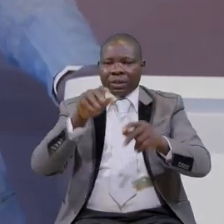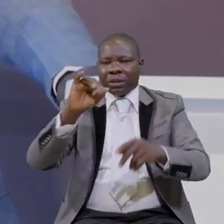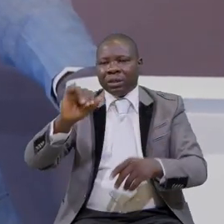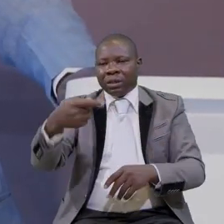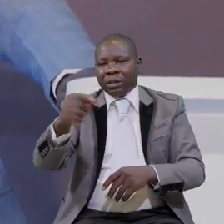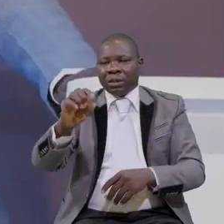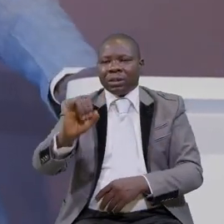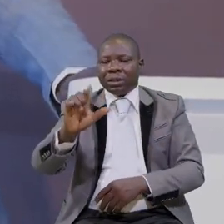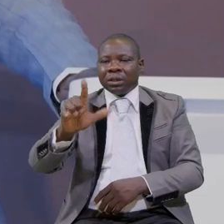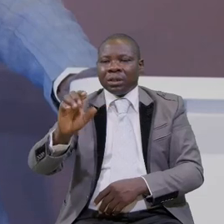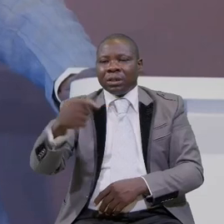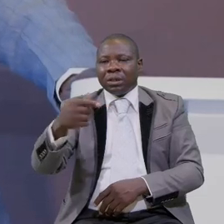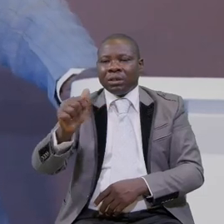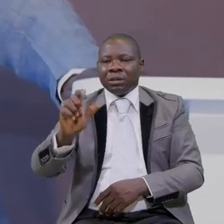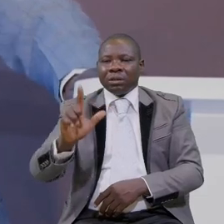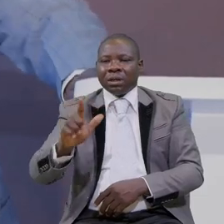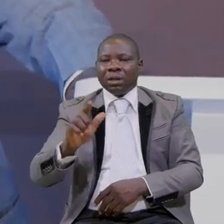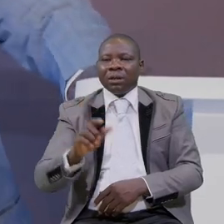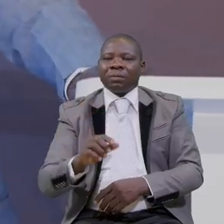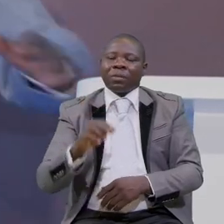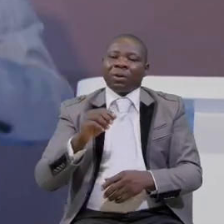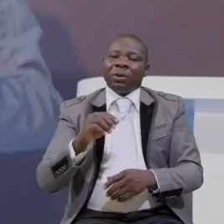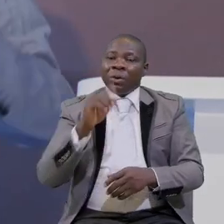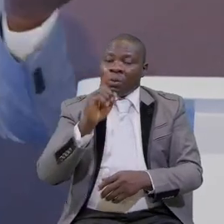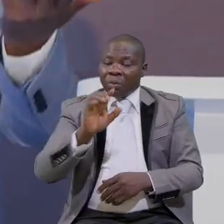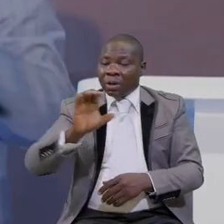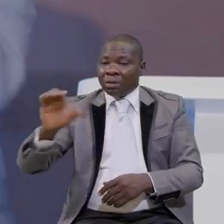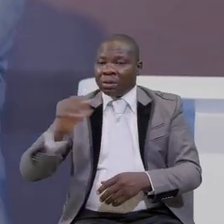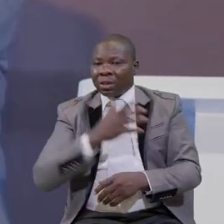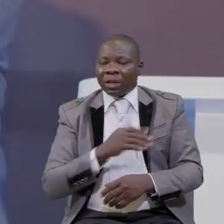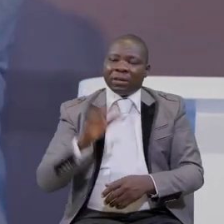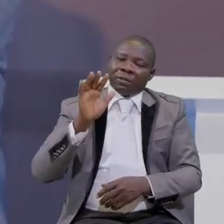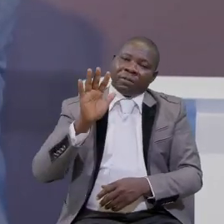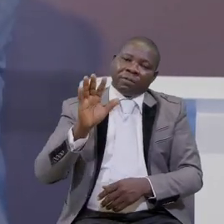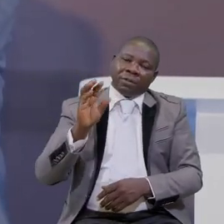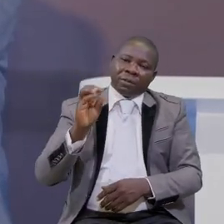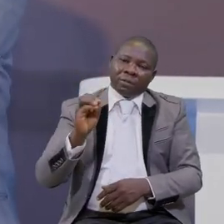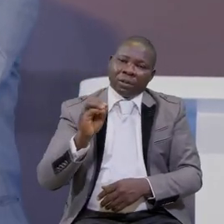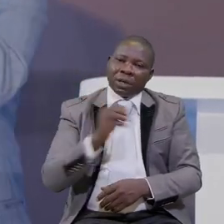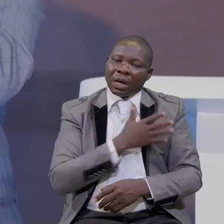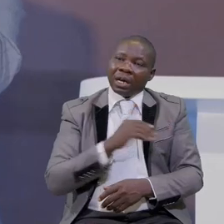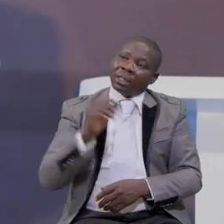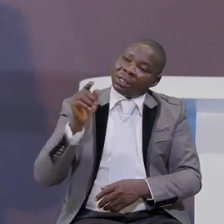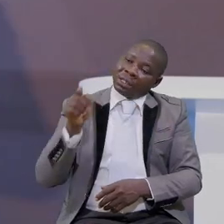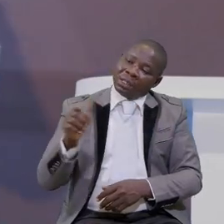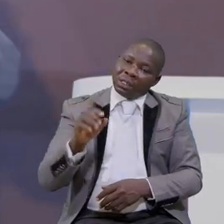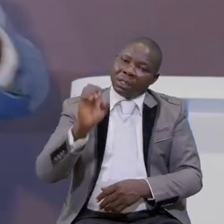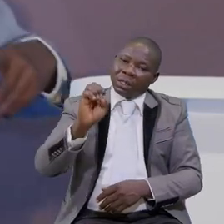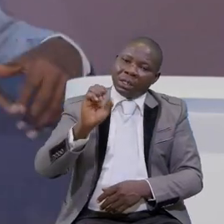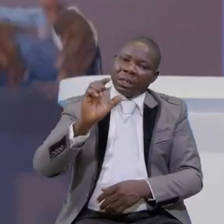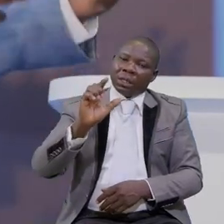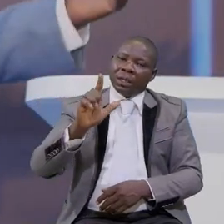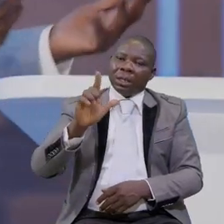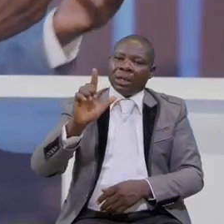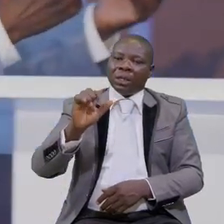prophètes au Jourdain. 150. Et Élie, Élisée seul. Il n'a